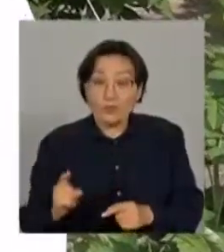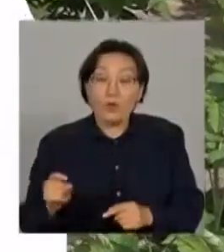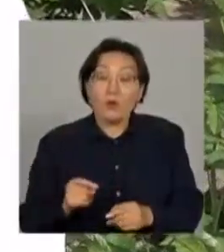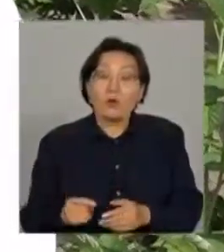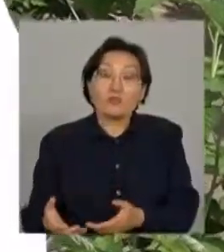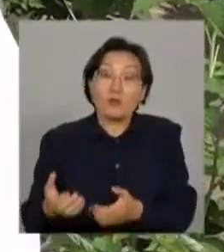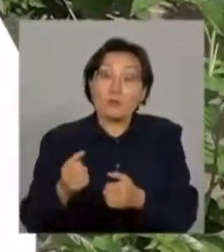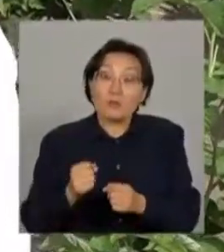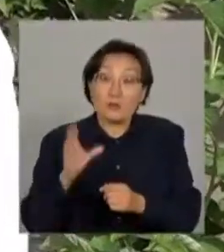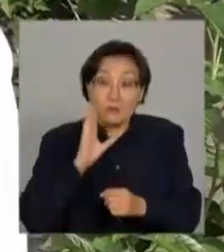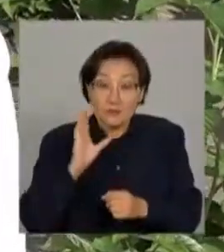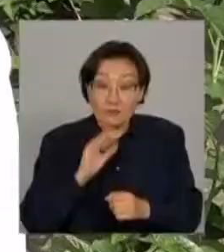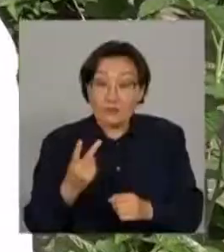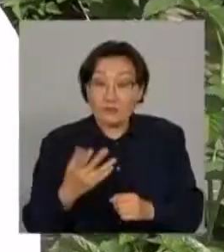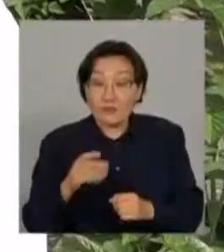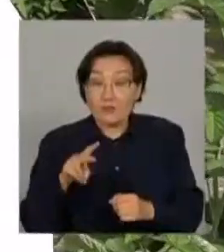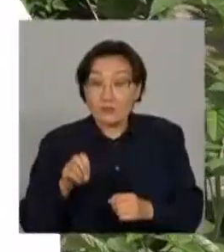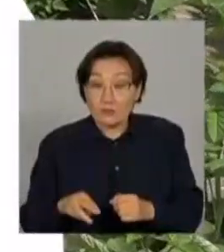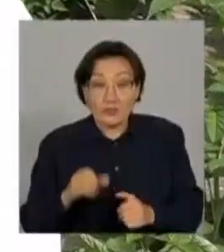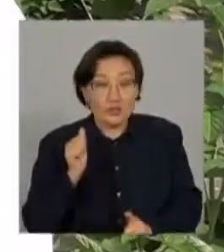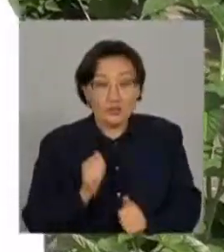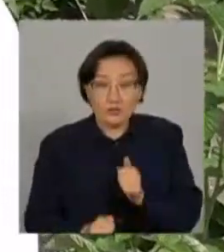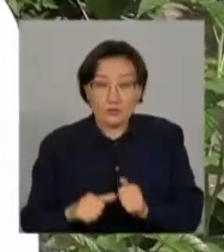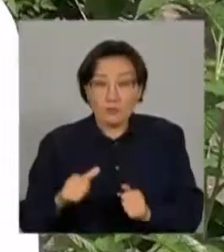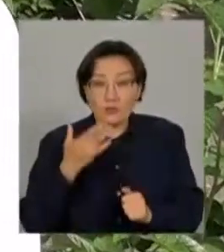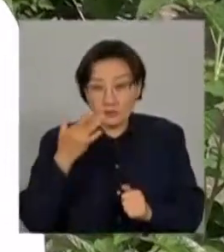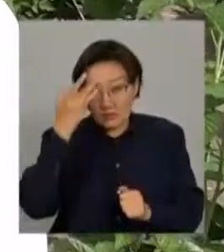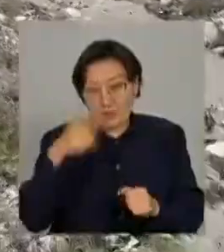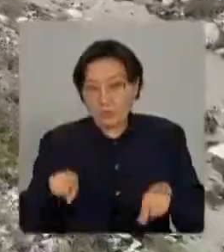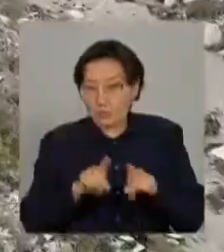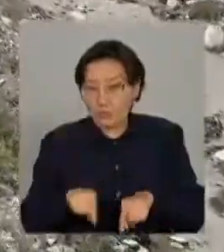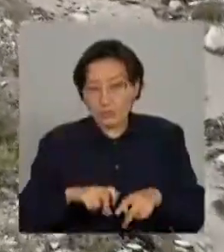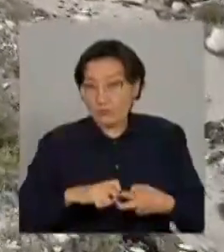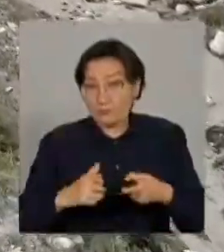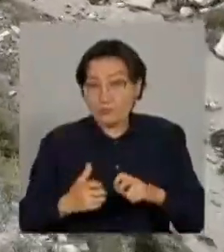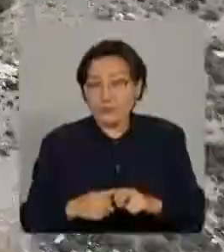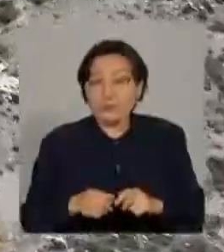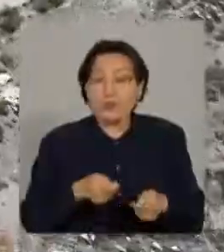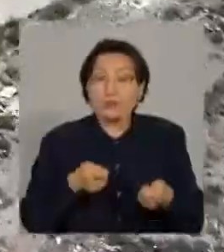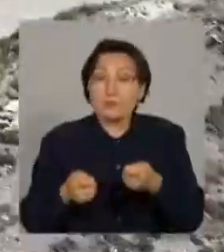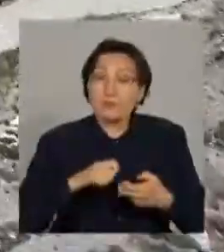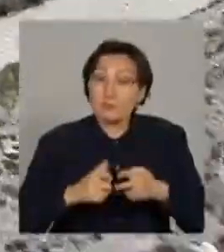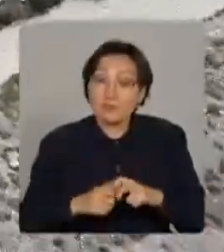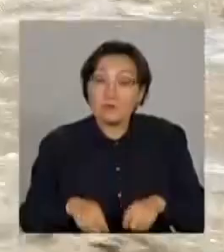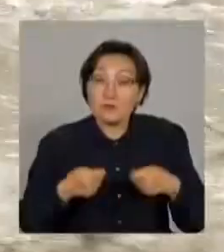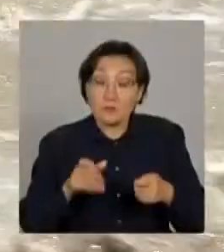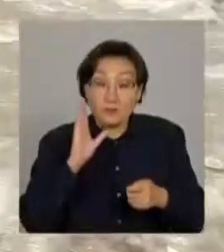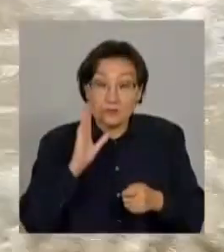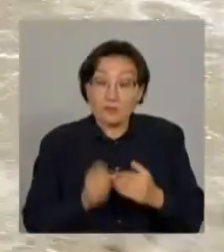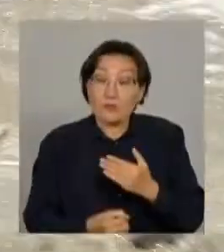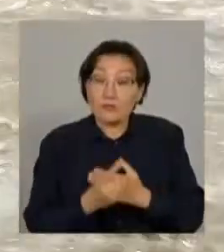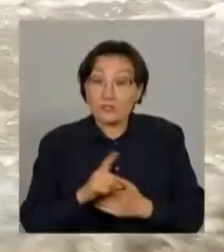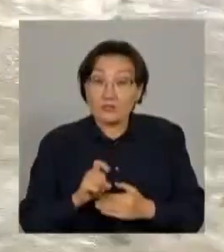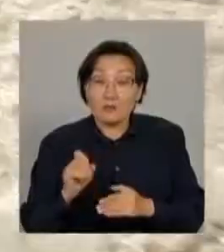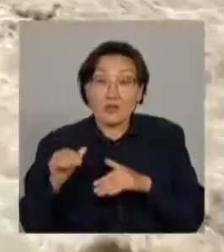наполнить бочки. Живем здесь больше 25 лет, и каждое лето одно и то же. По словам чиновников, проблемы с подачей воды возникли